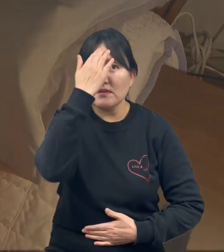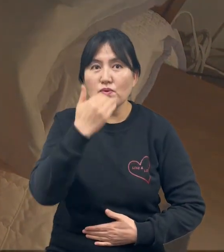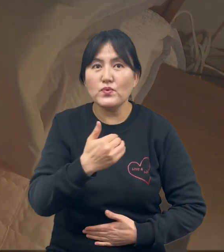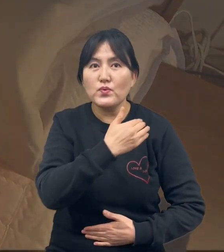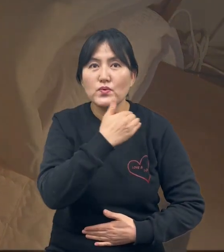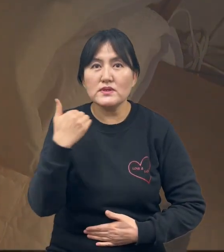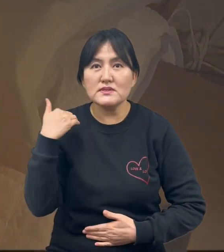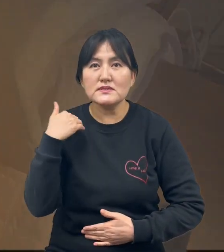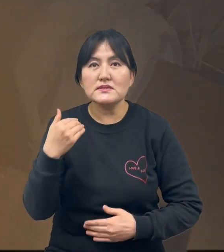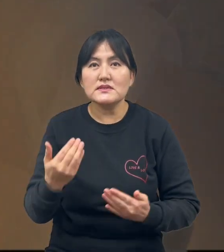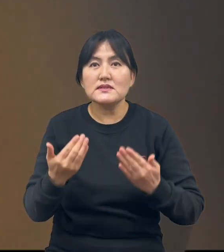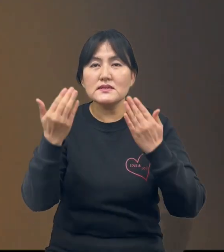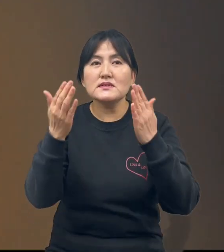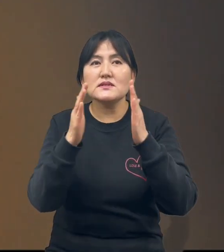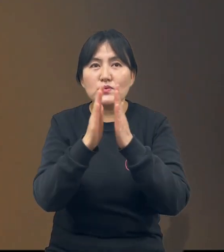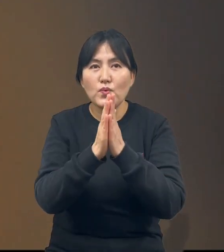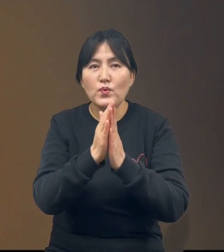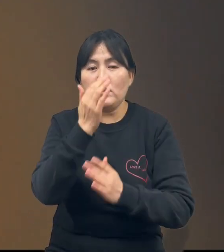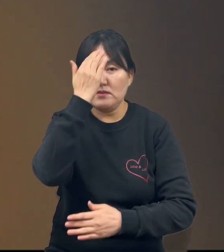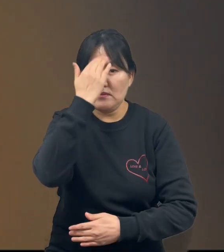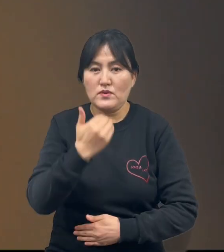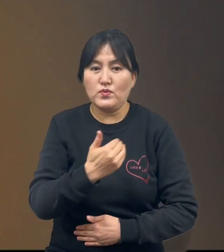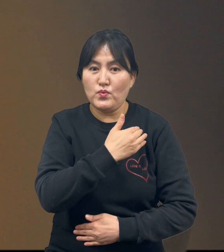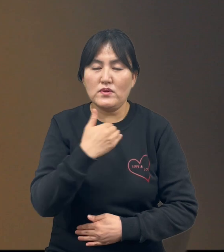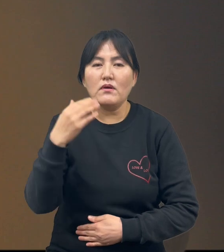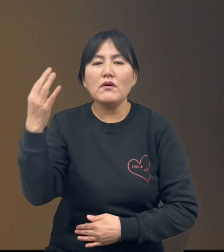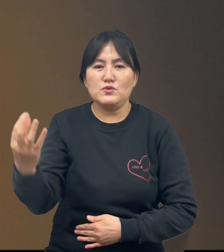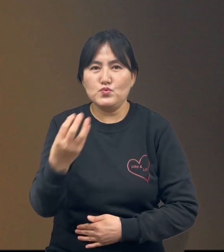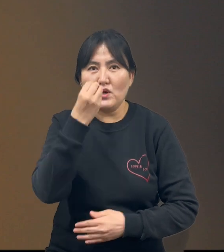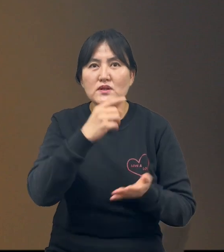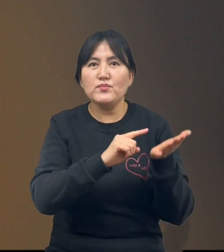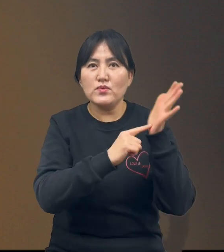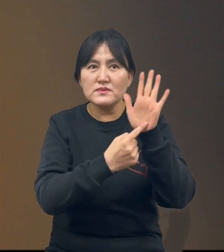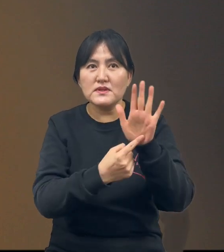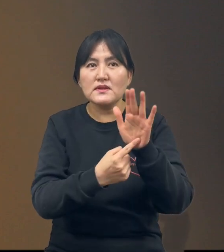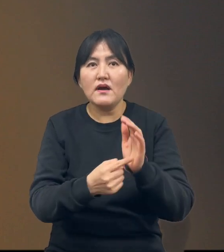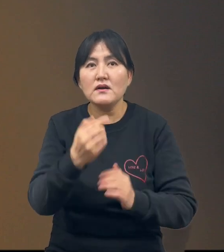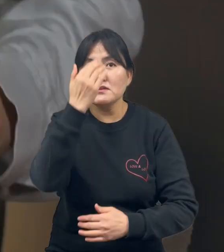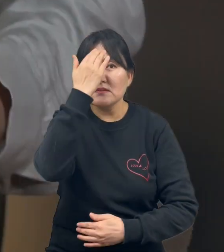십자성호를 그으며 드리는 기도로 성호는 거룩한 표지라는 뜻입니다.